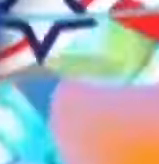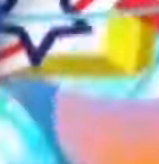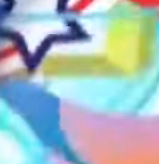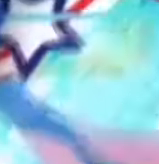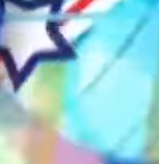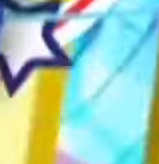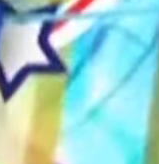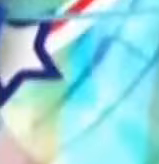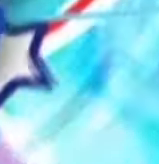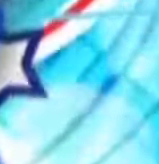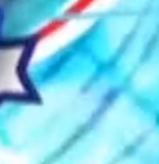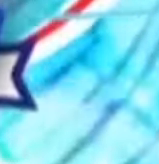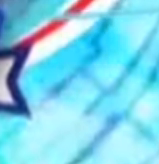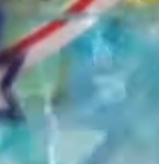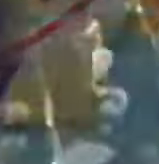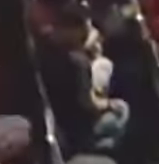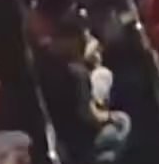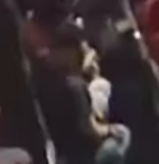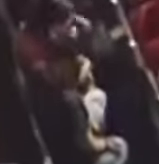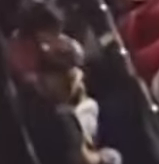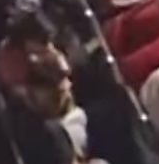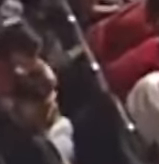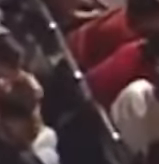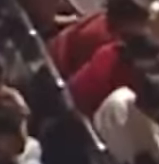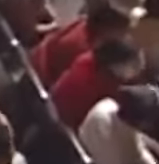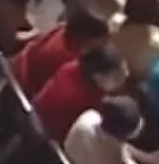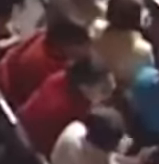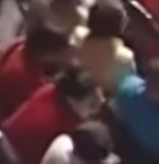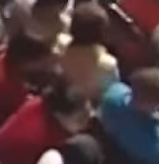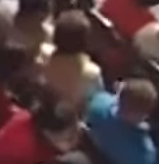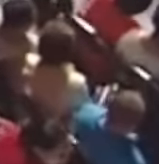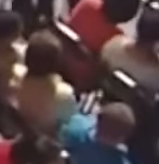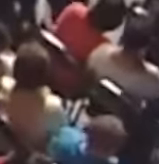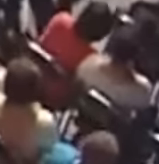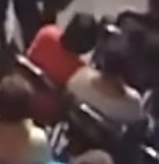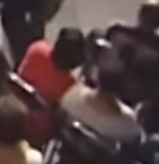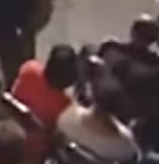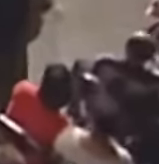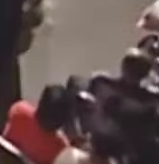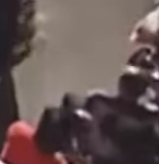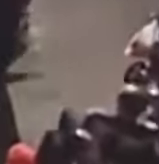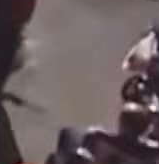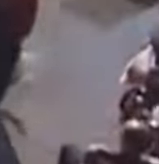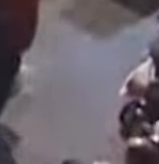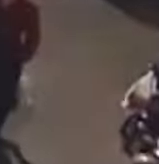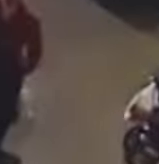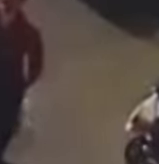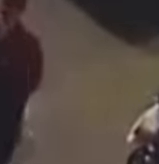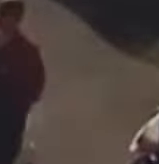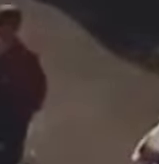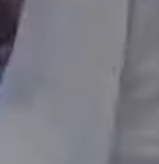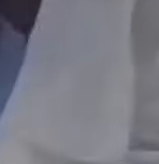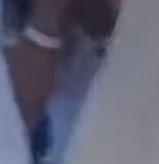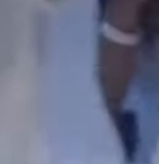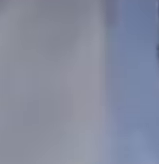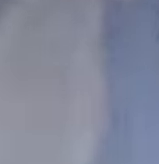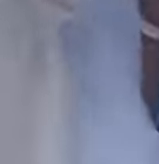Noong 2005, nang dinala ng GMA Network sa San Francisco, California, USA ang programang SOP.